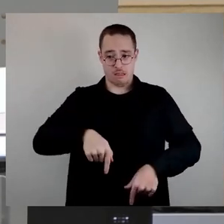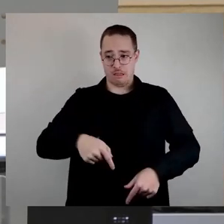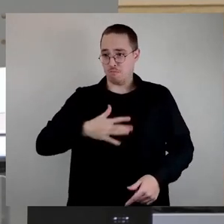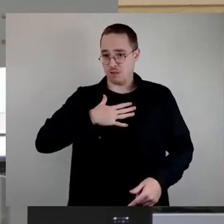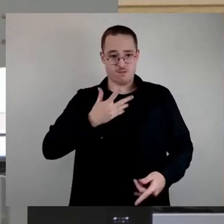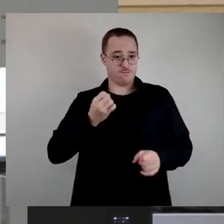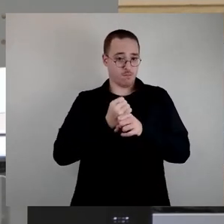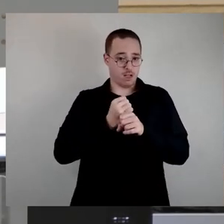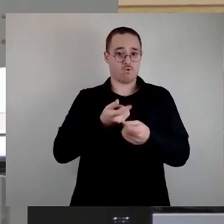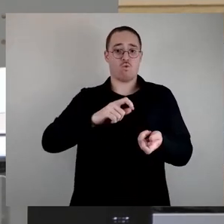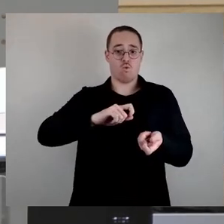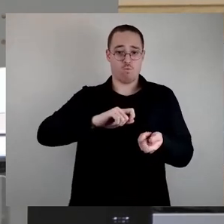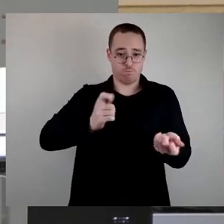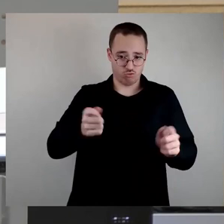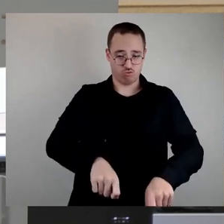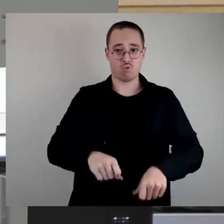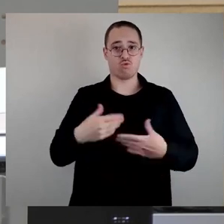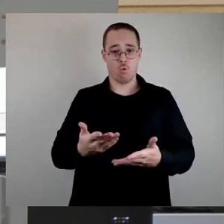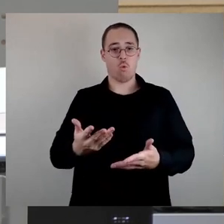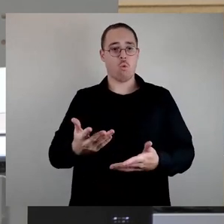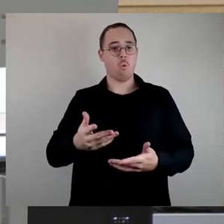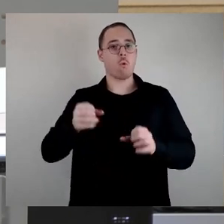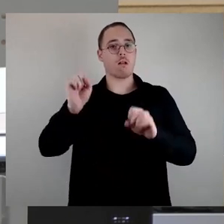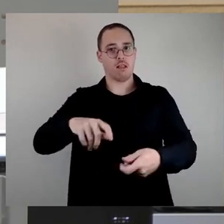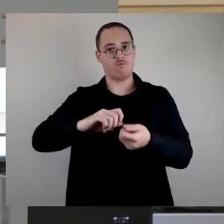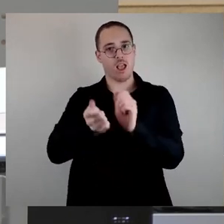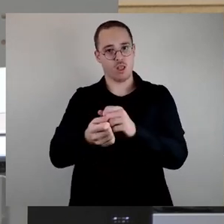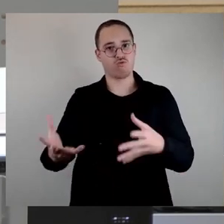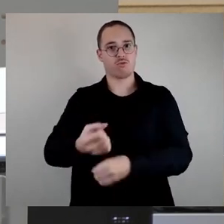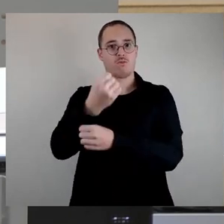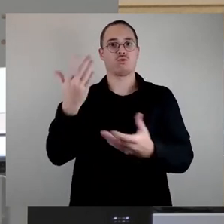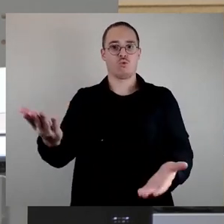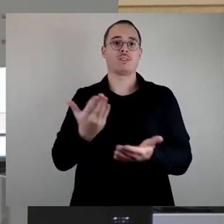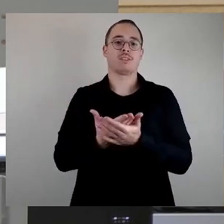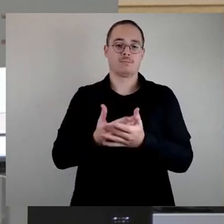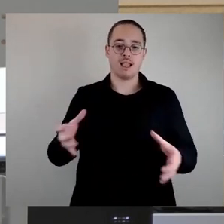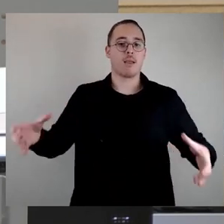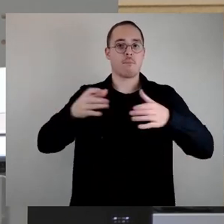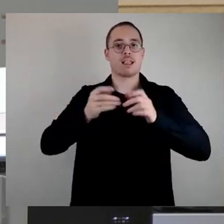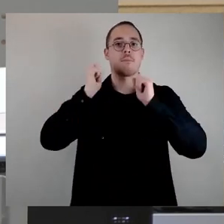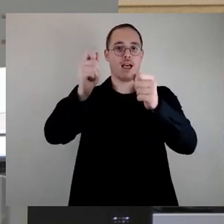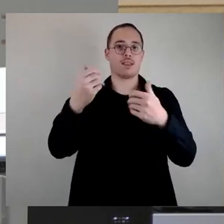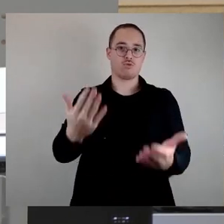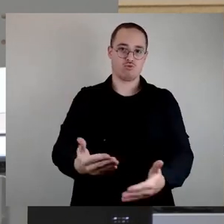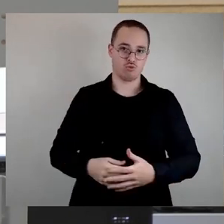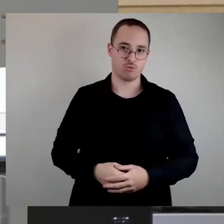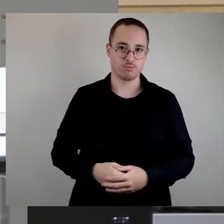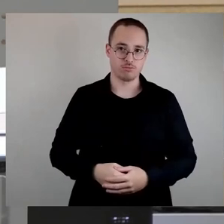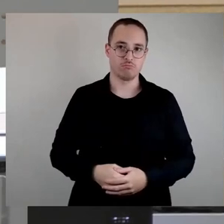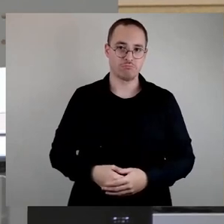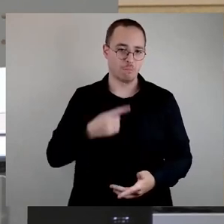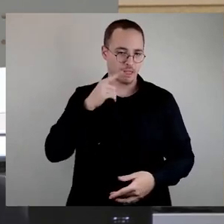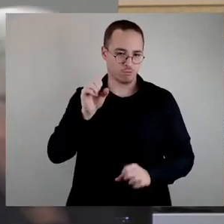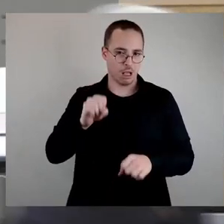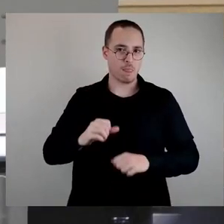dann veränderbare Dinge auch wirklich verändert werden. Und da wird dann dieser gemeinsame Antrag, den wir heute beschließen, sicherlich ein Stück dabei helfen.